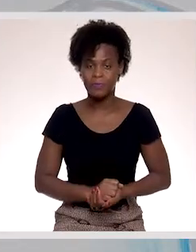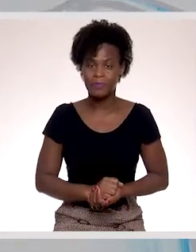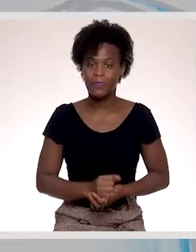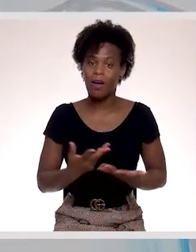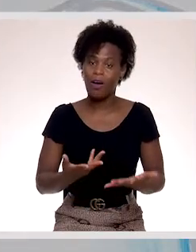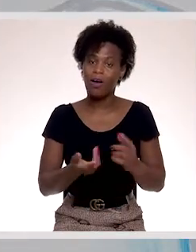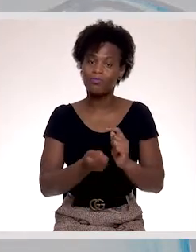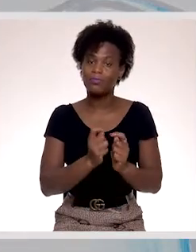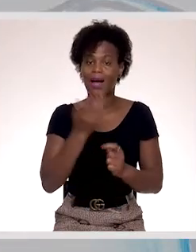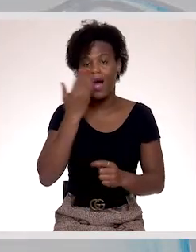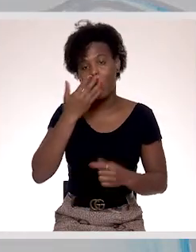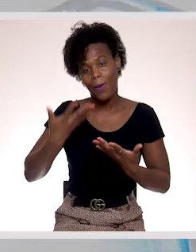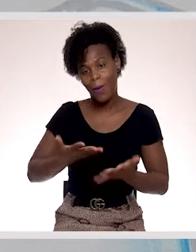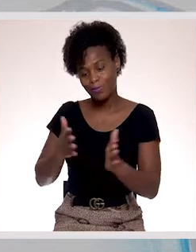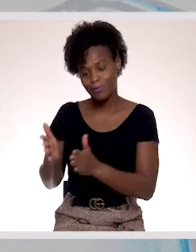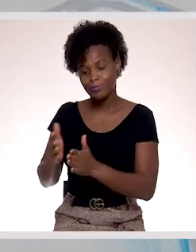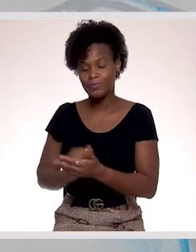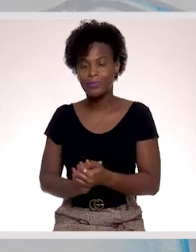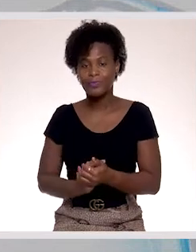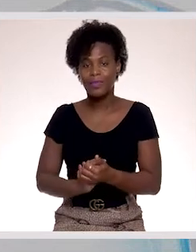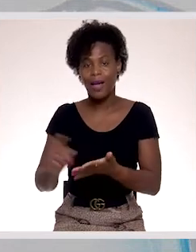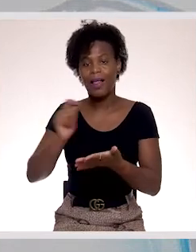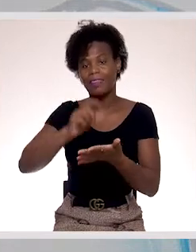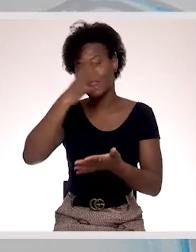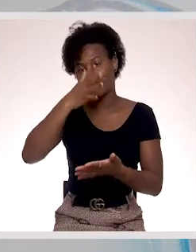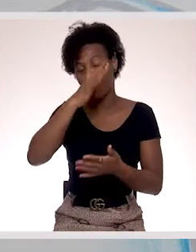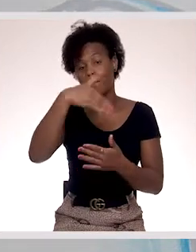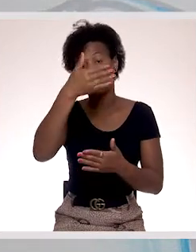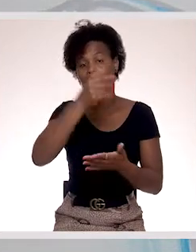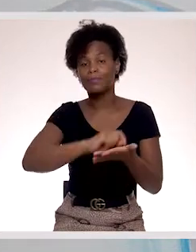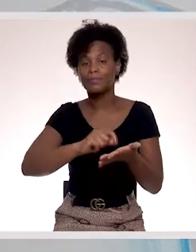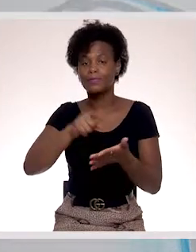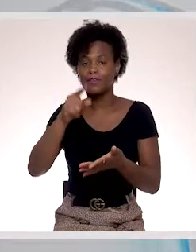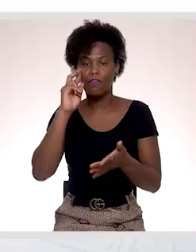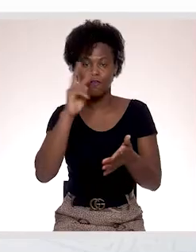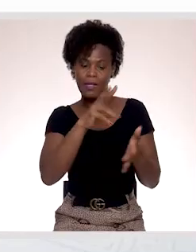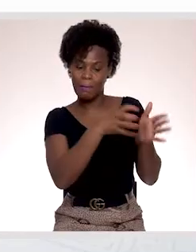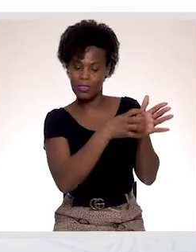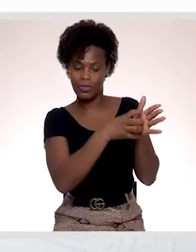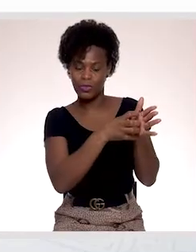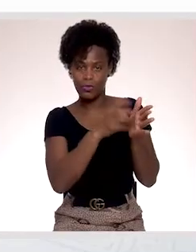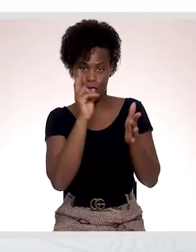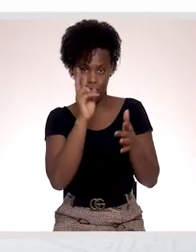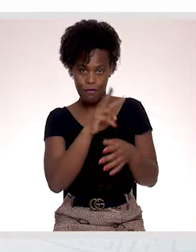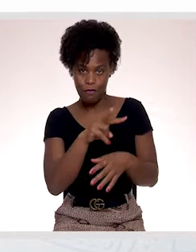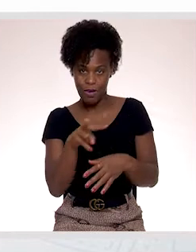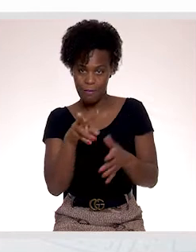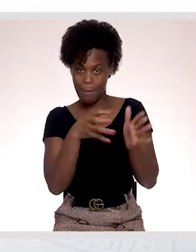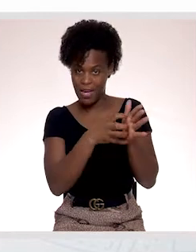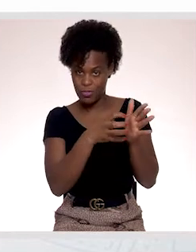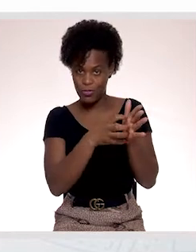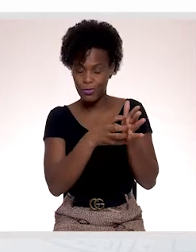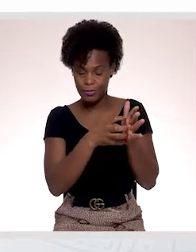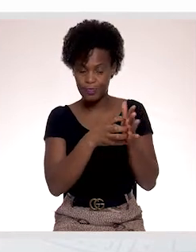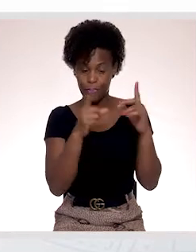Passons au cours. Première activité. Observe cette image, regarde et observe cette